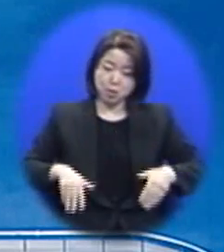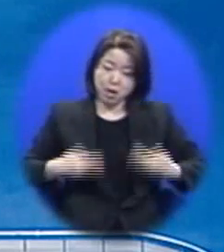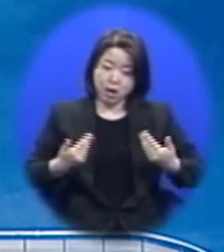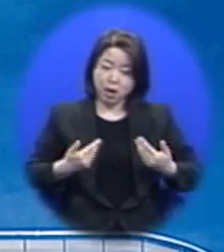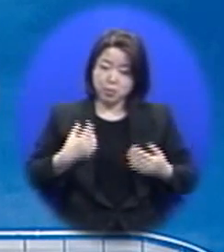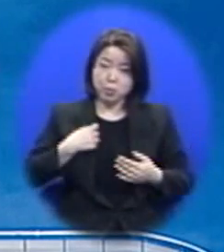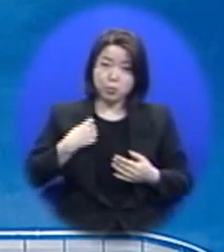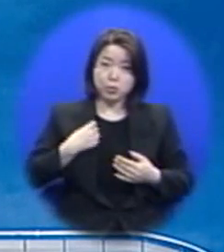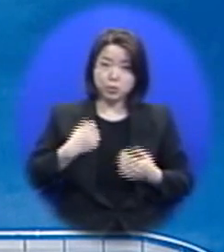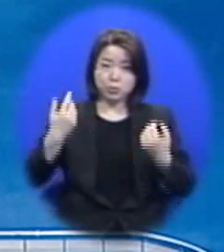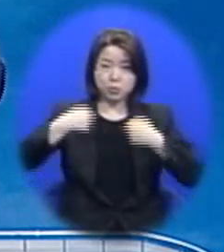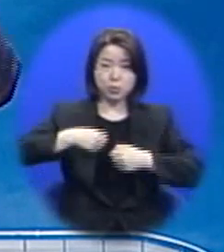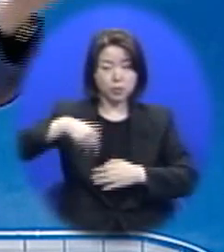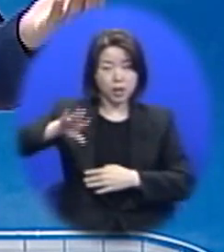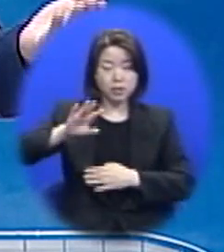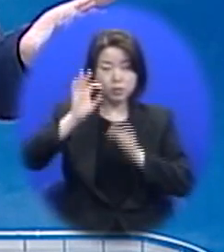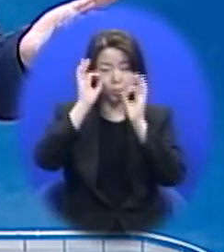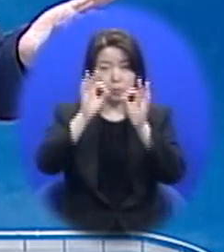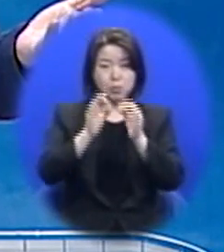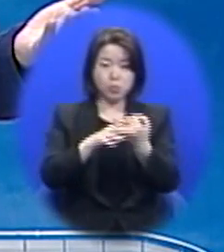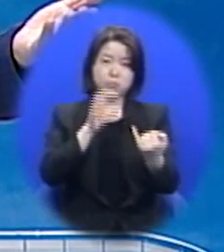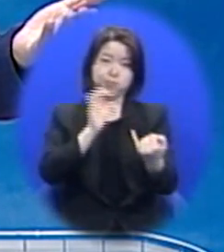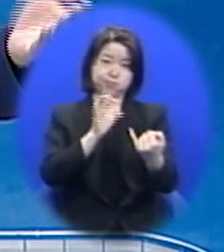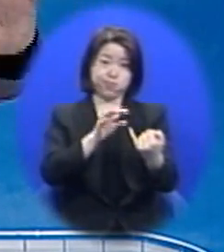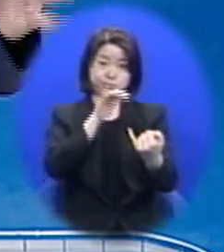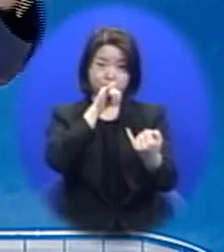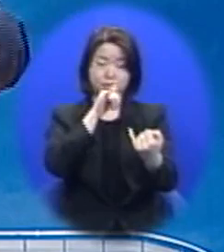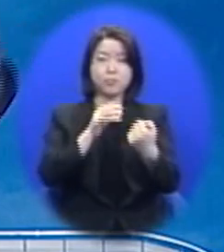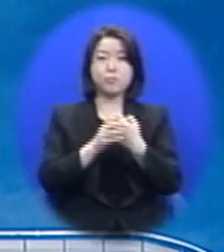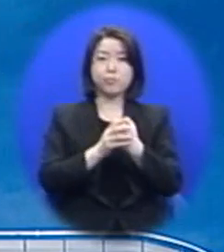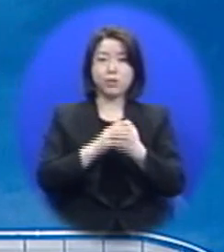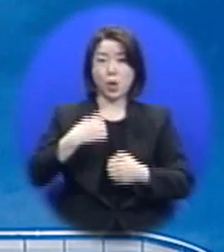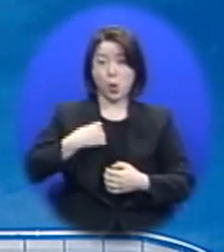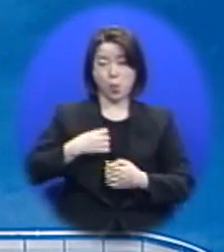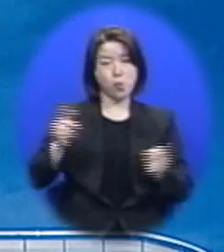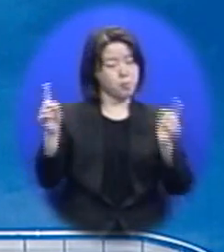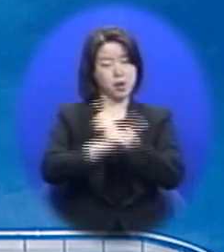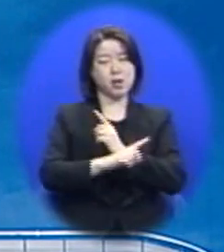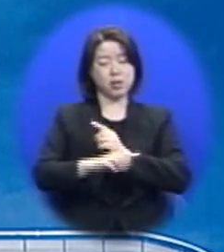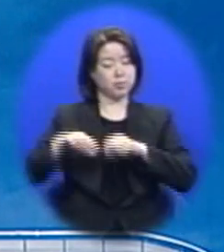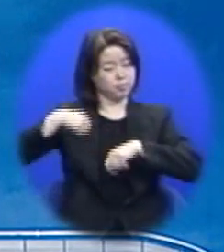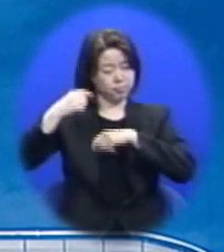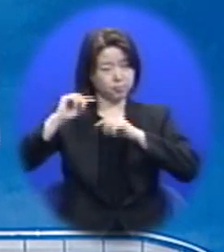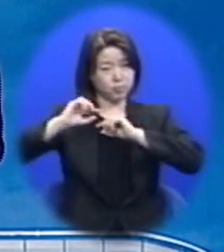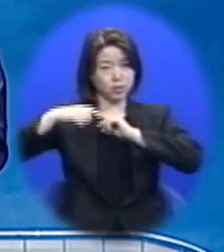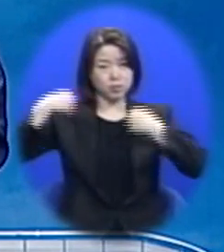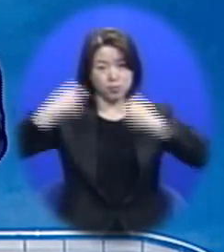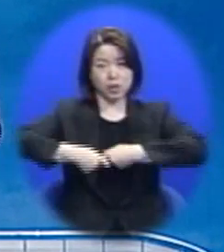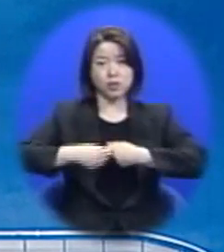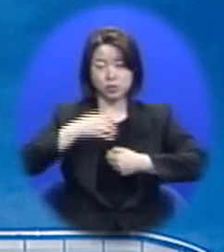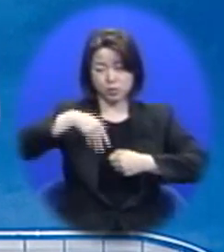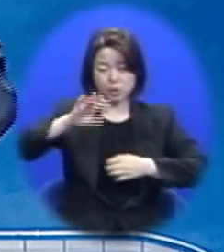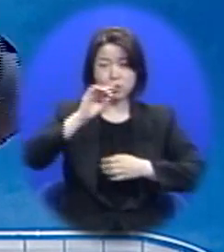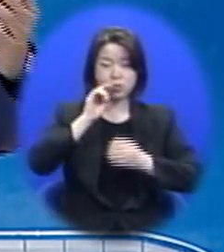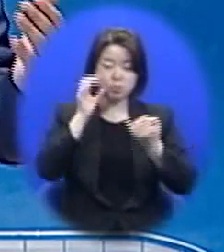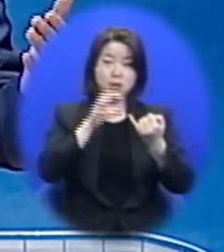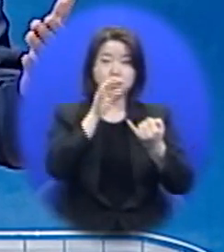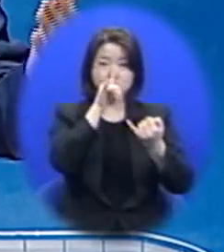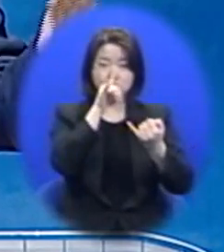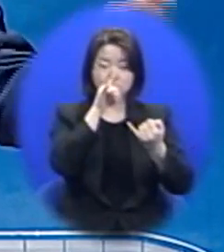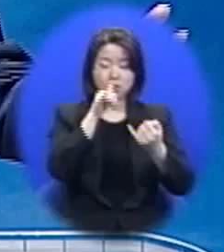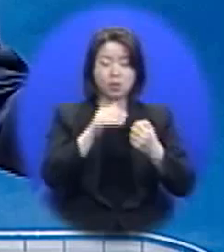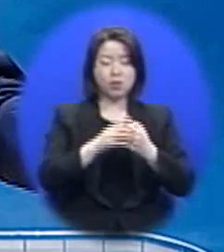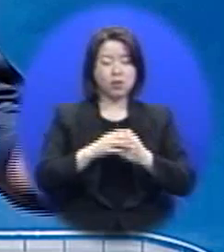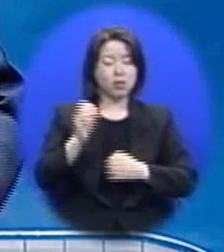보고 야단을 쳤어요. 옷을 바꿔 입고 가라고. 그랬더니 그 제인이 갑자기